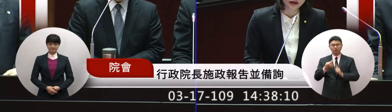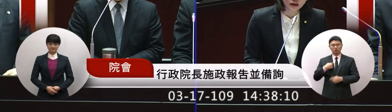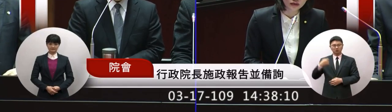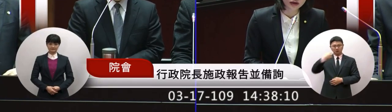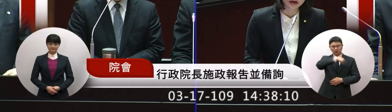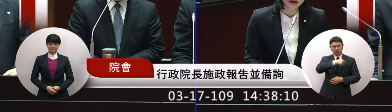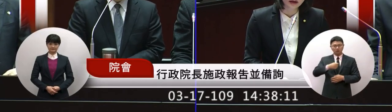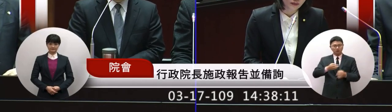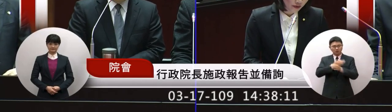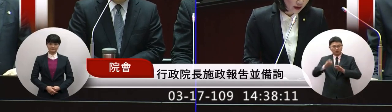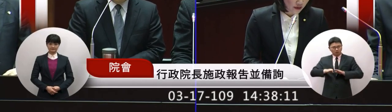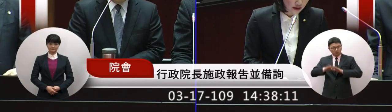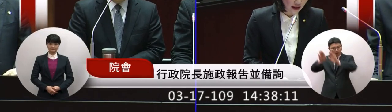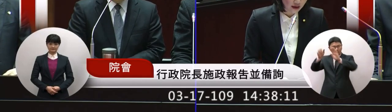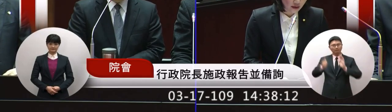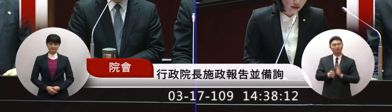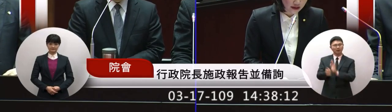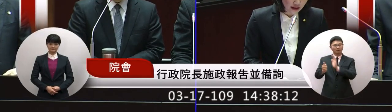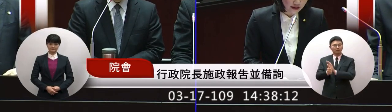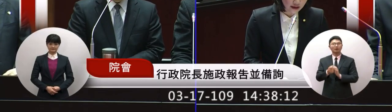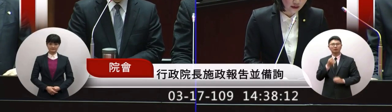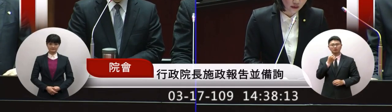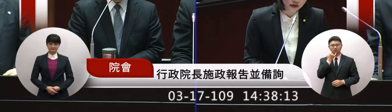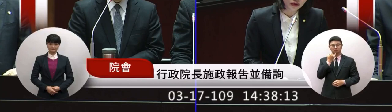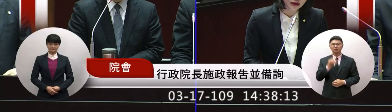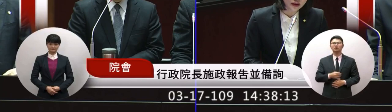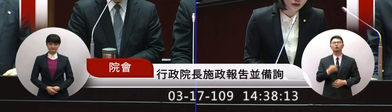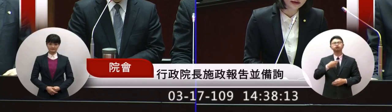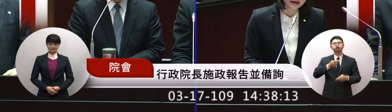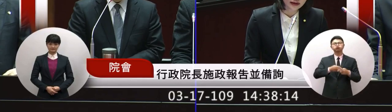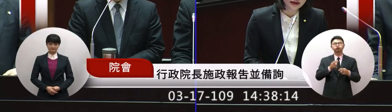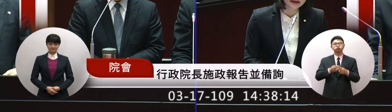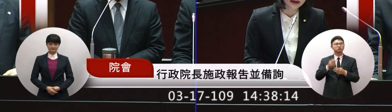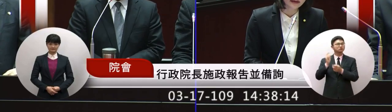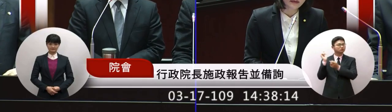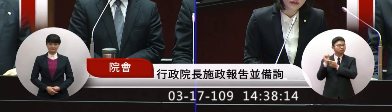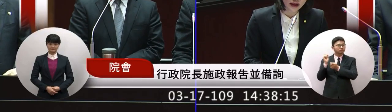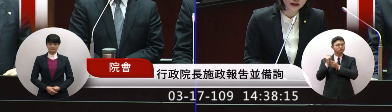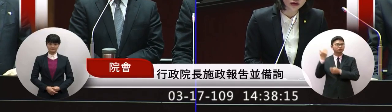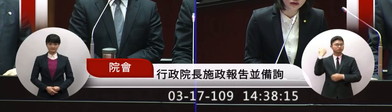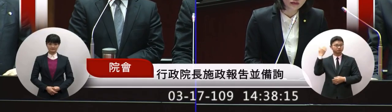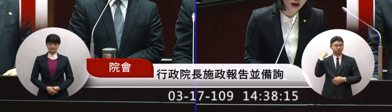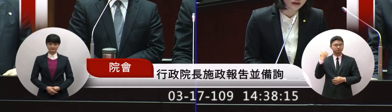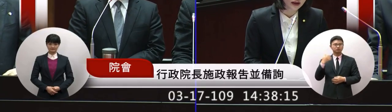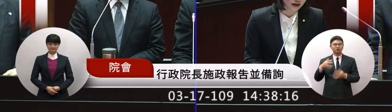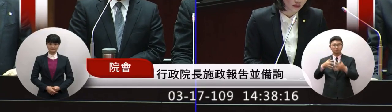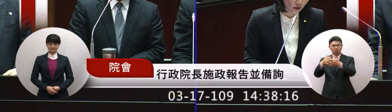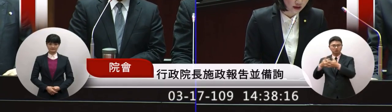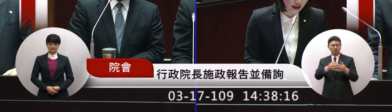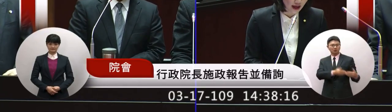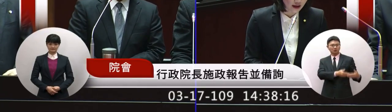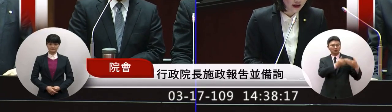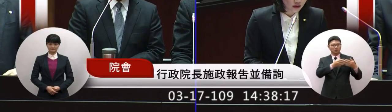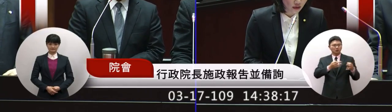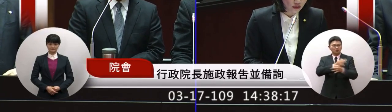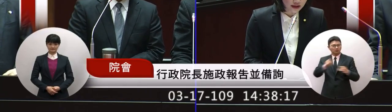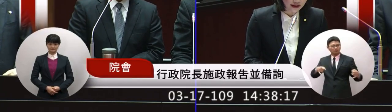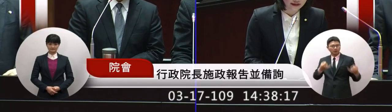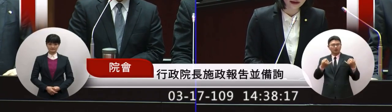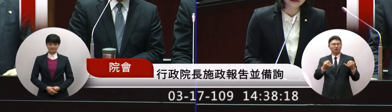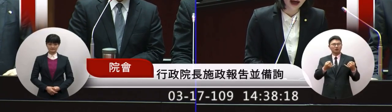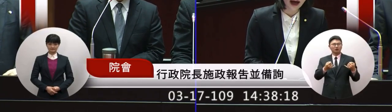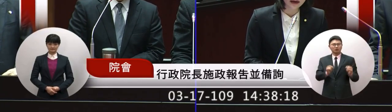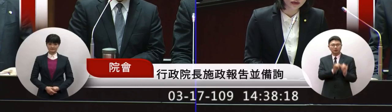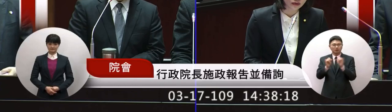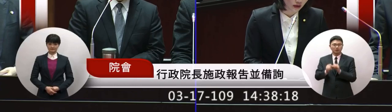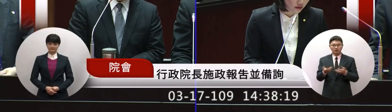展的优势哦。院长，我相信过去一段期间美中贸易的摩擦凸